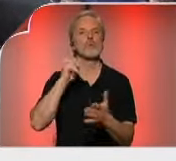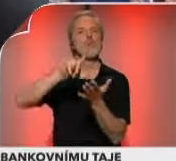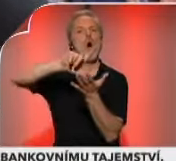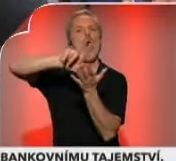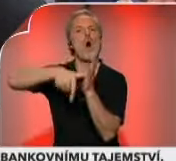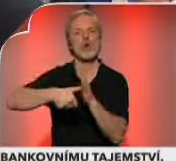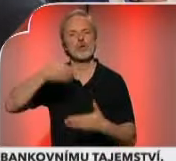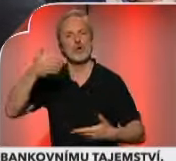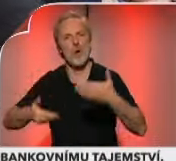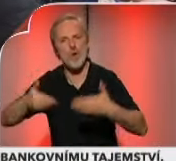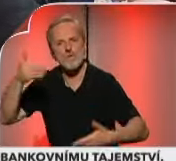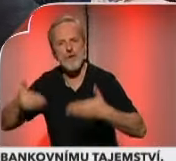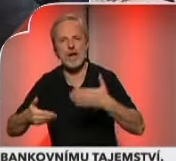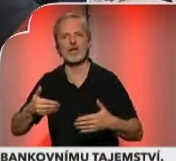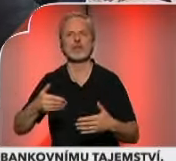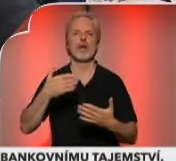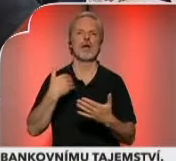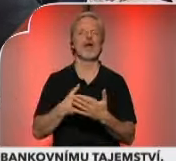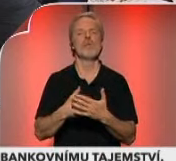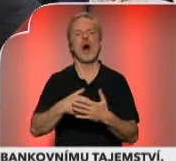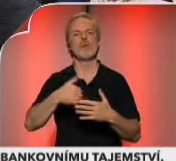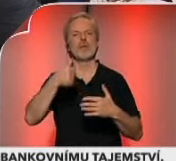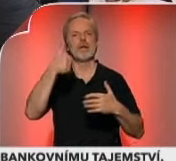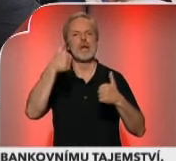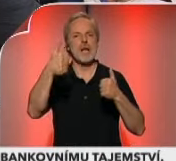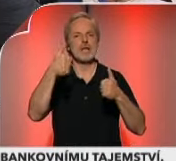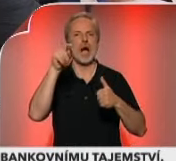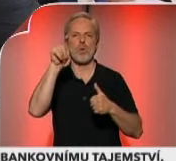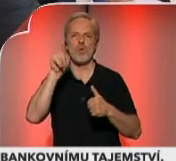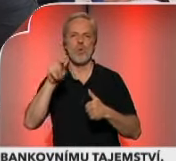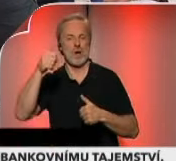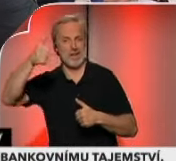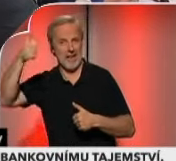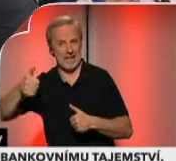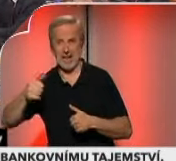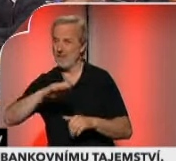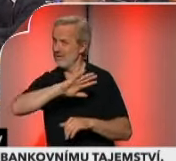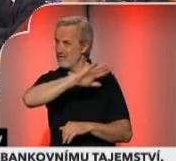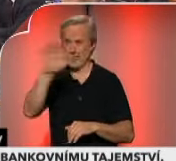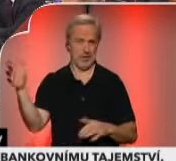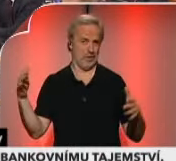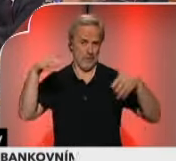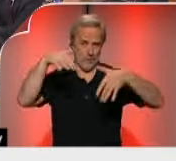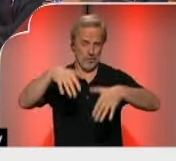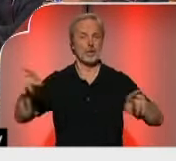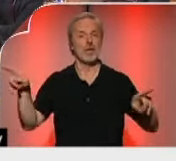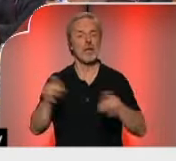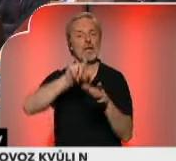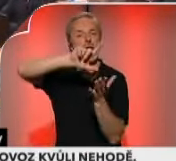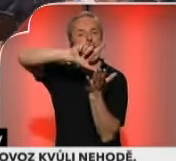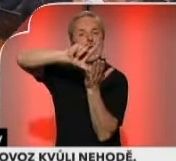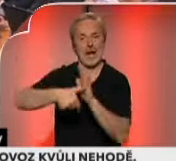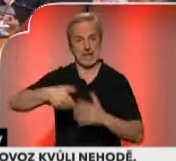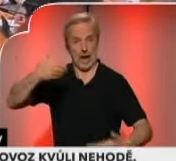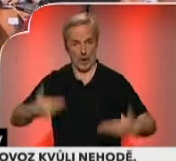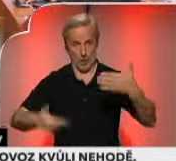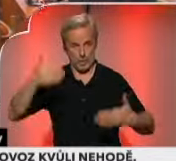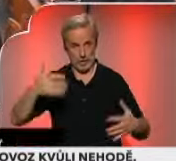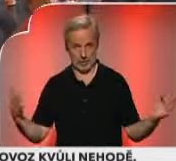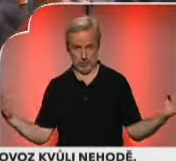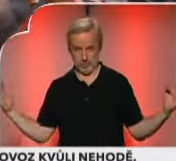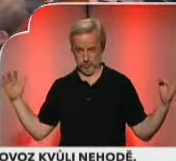1:1 nebo jedna ku D aby tam byli téměř všichni musí tak proběhnout i krajská konference a na těchto